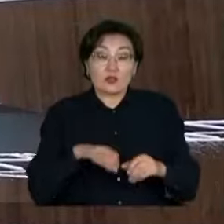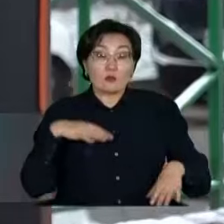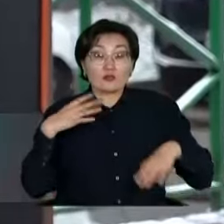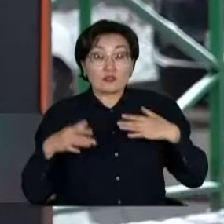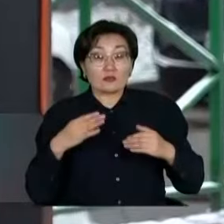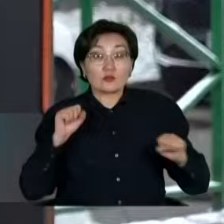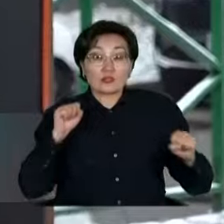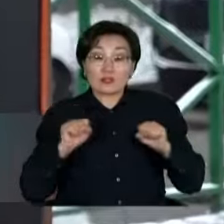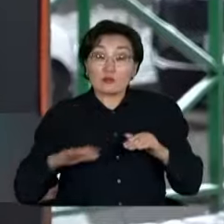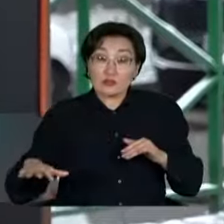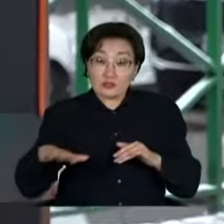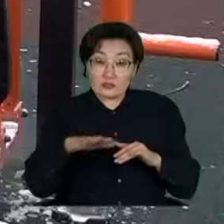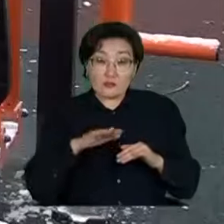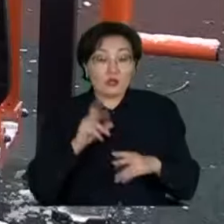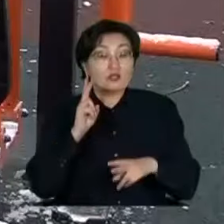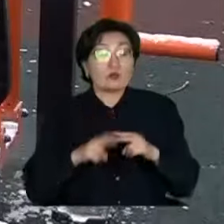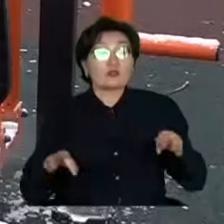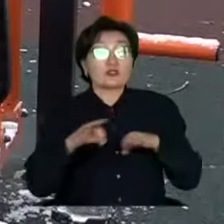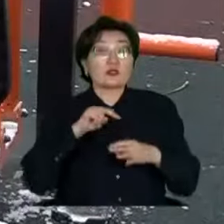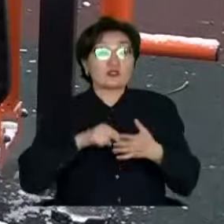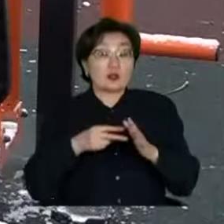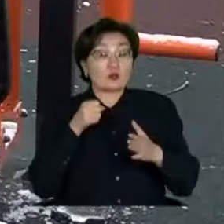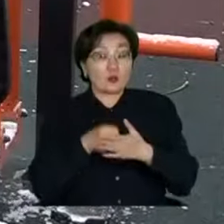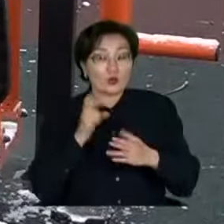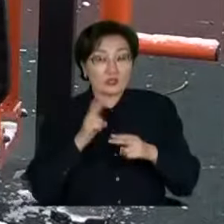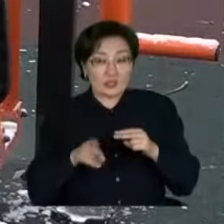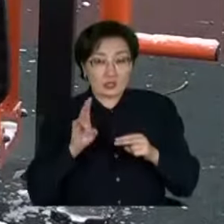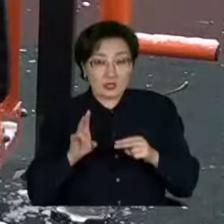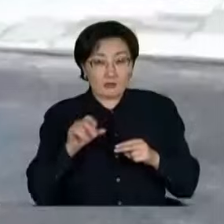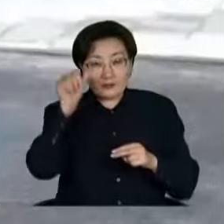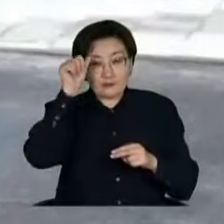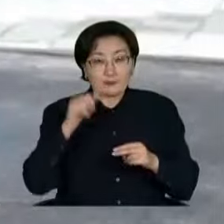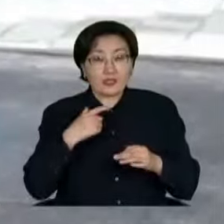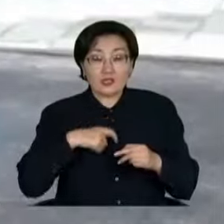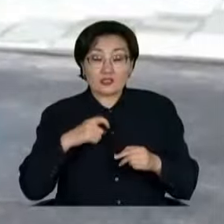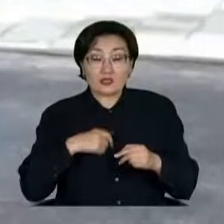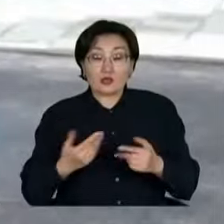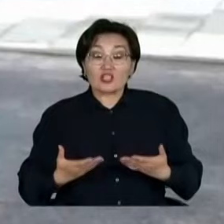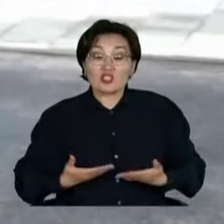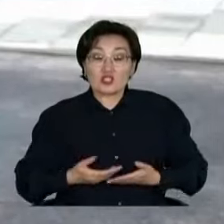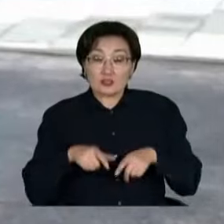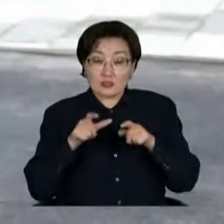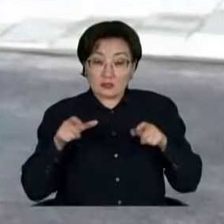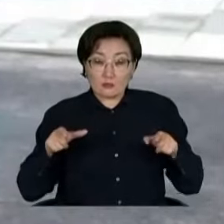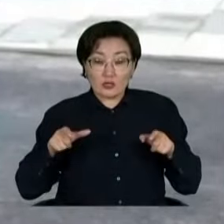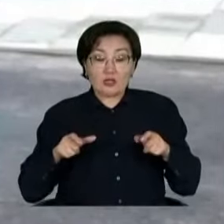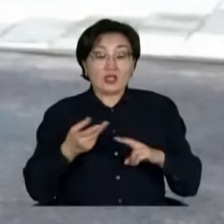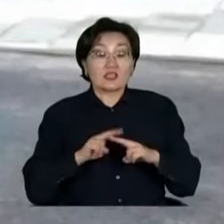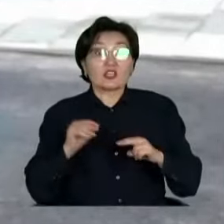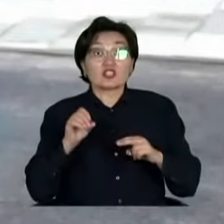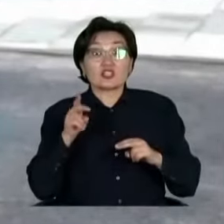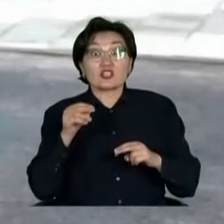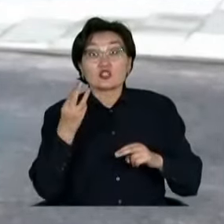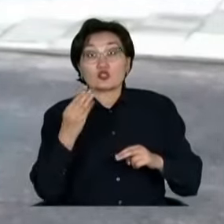на спортивной площадке. Завершить проект планируют до конца ноября. От себя и от жителей данного ЖК